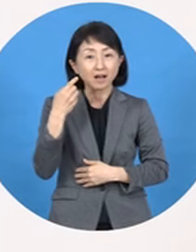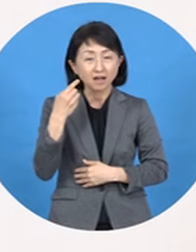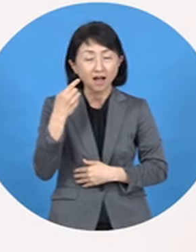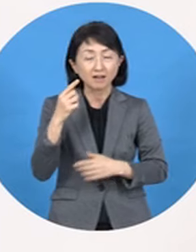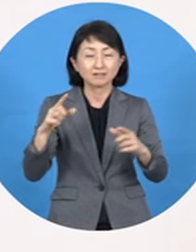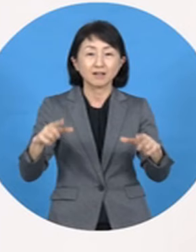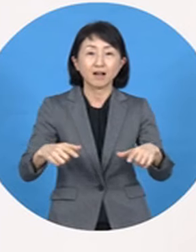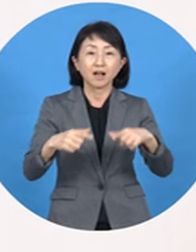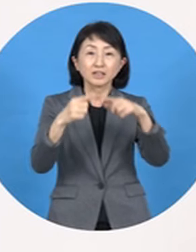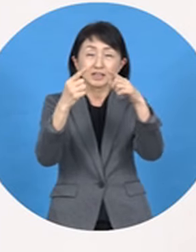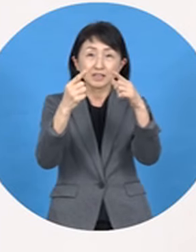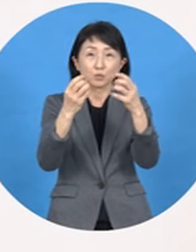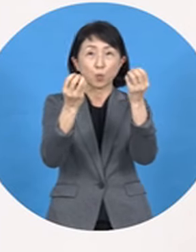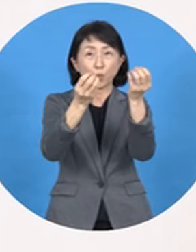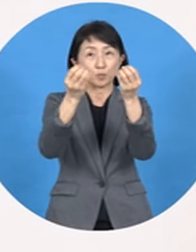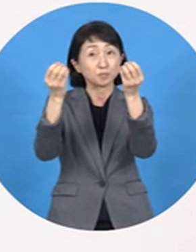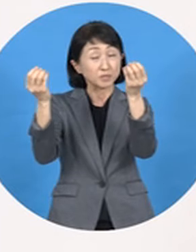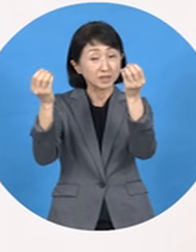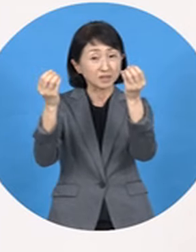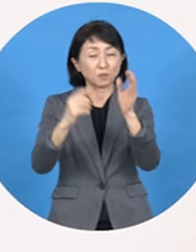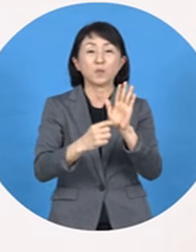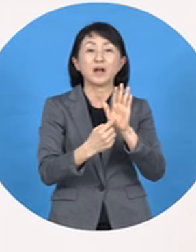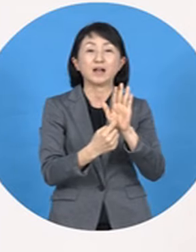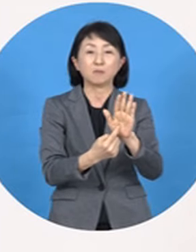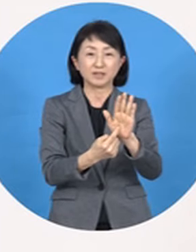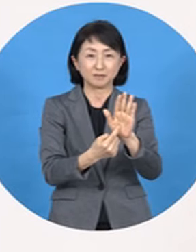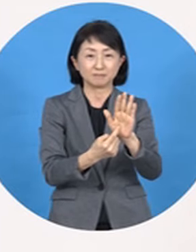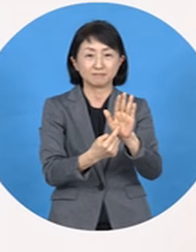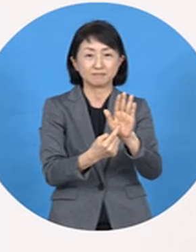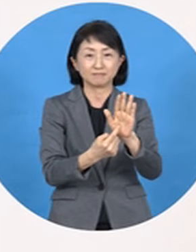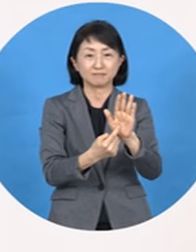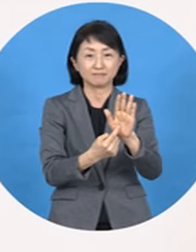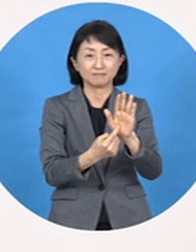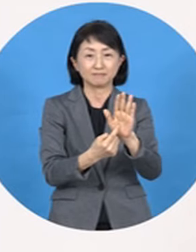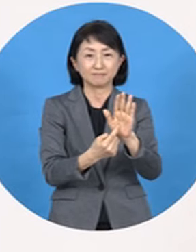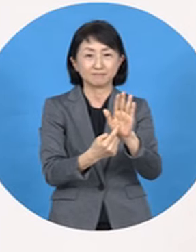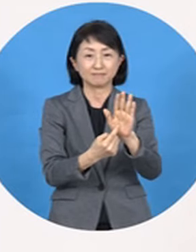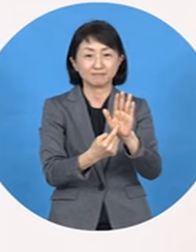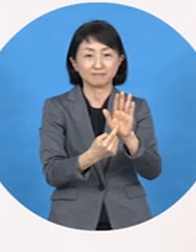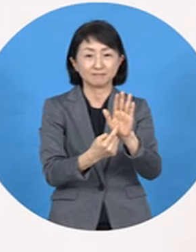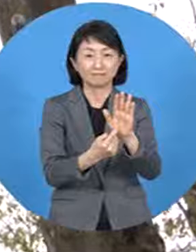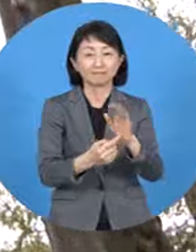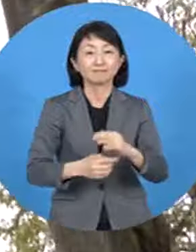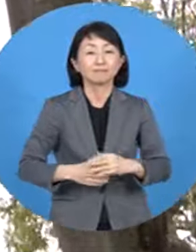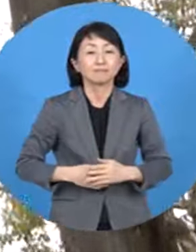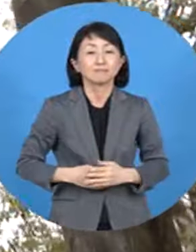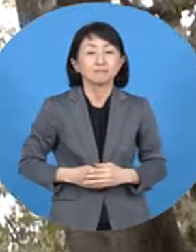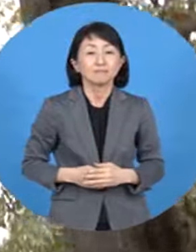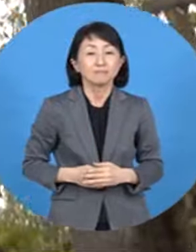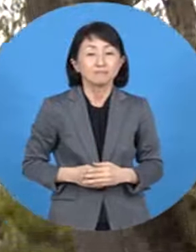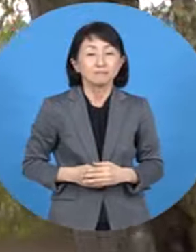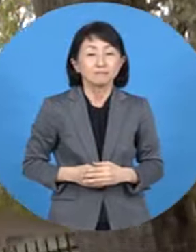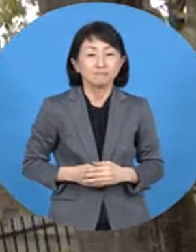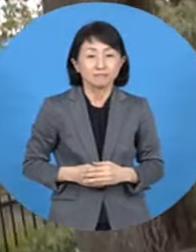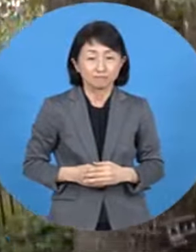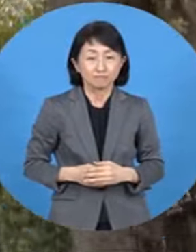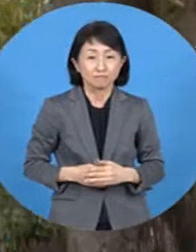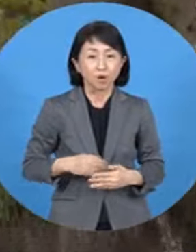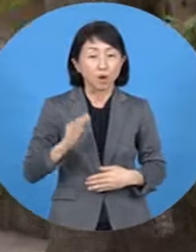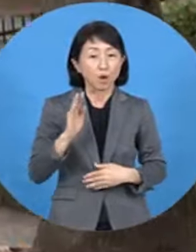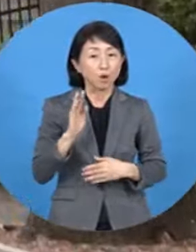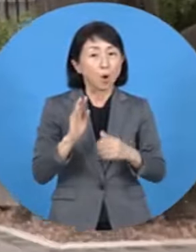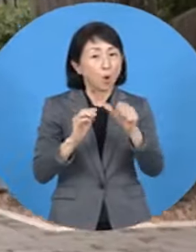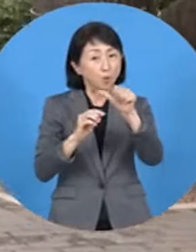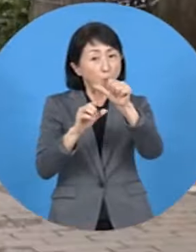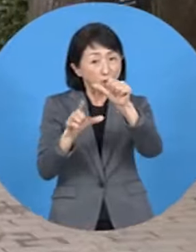上で実が今なっているのがご覧いただける、そういう形でお示ししております。 なるほど。 次は5月に花が